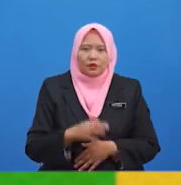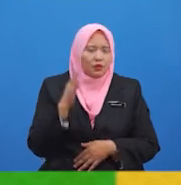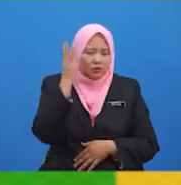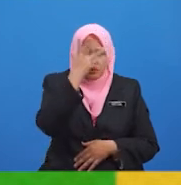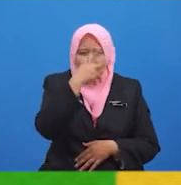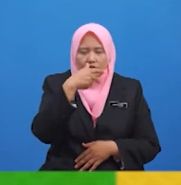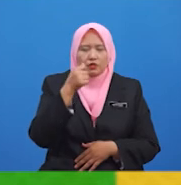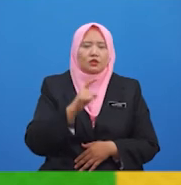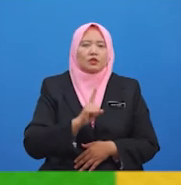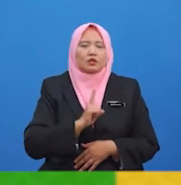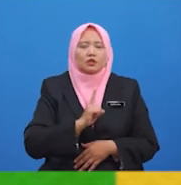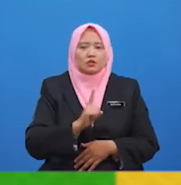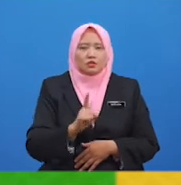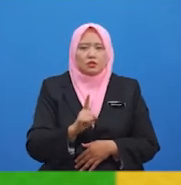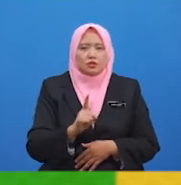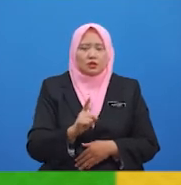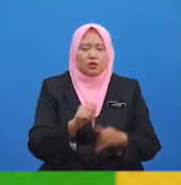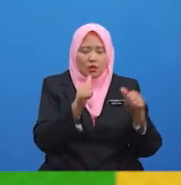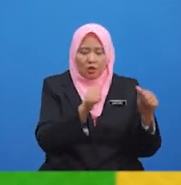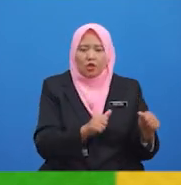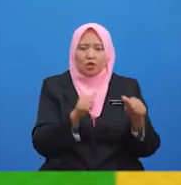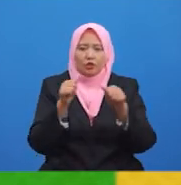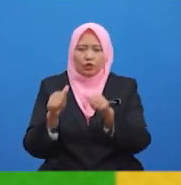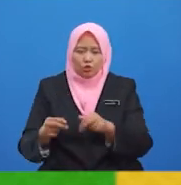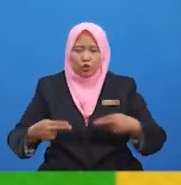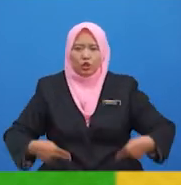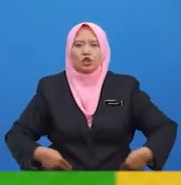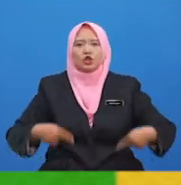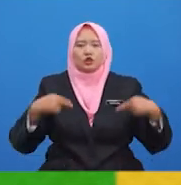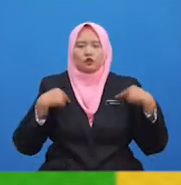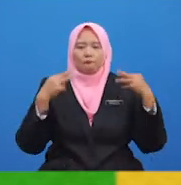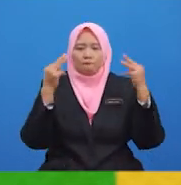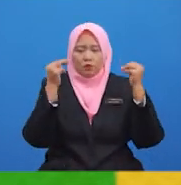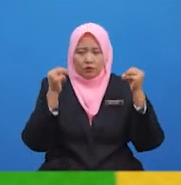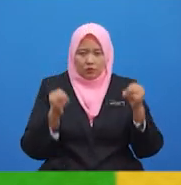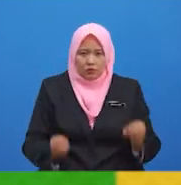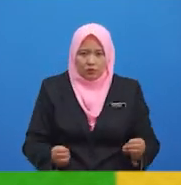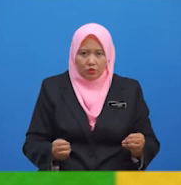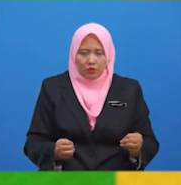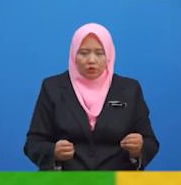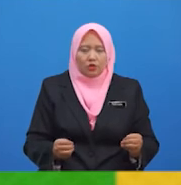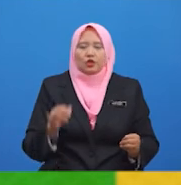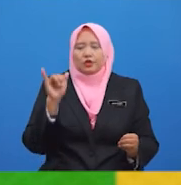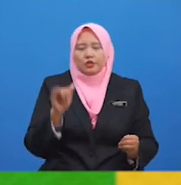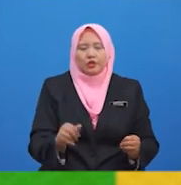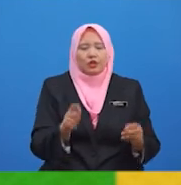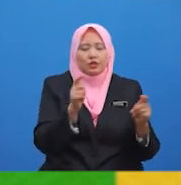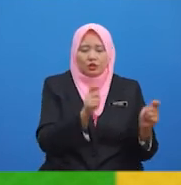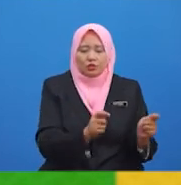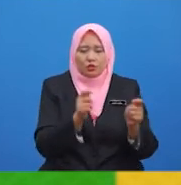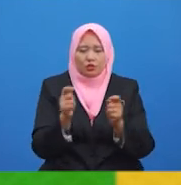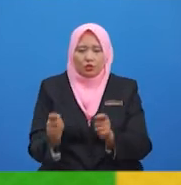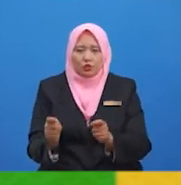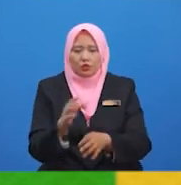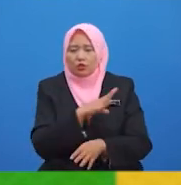mengatur kehidupan bermasyarakat dengan sistem muamalah yang teratur, berkebajikan, adil